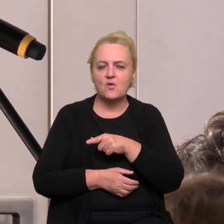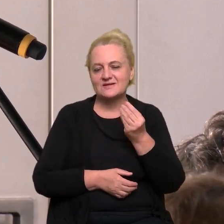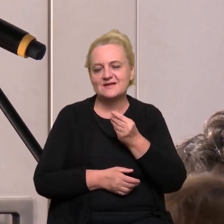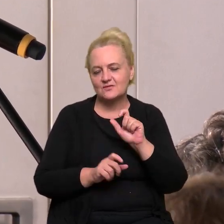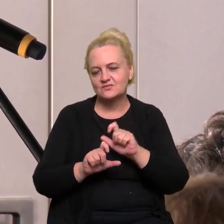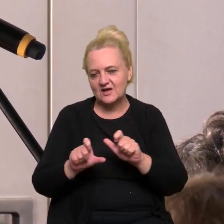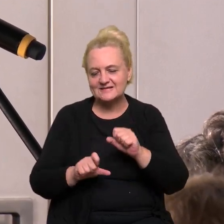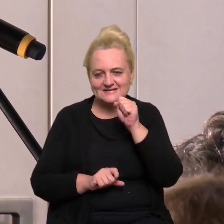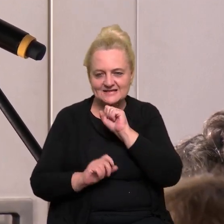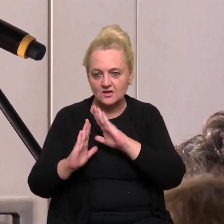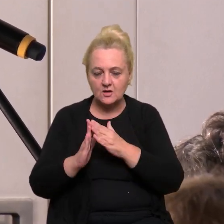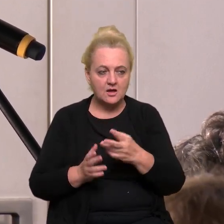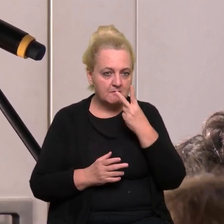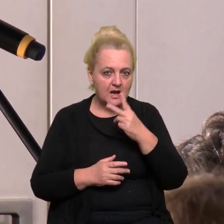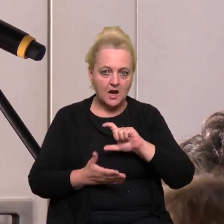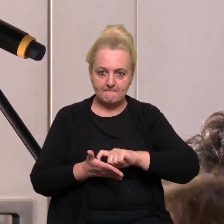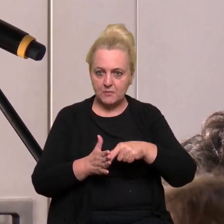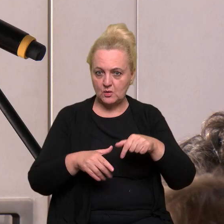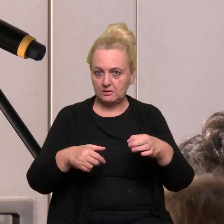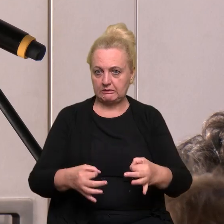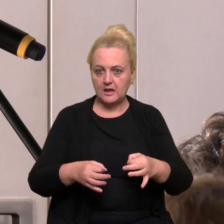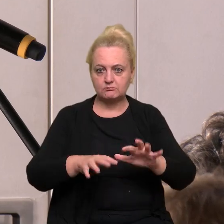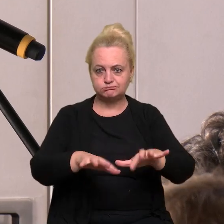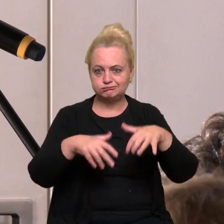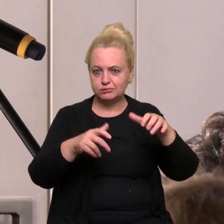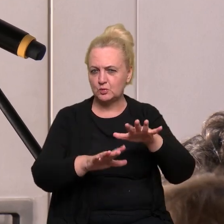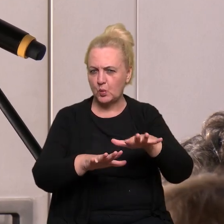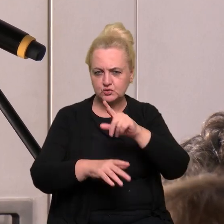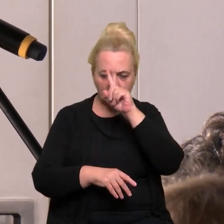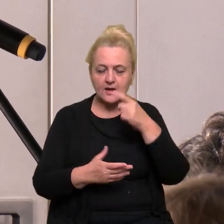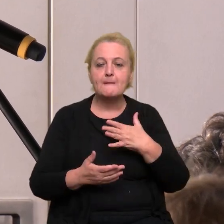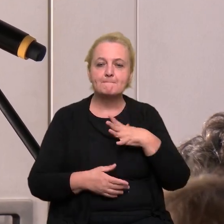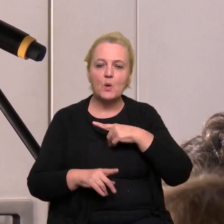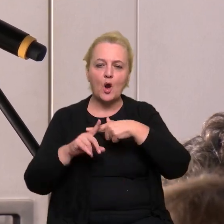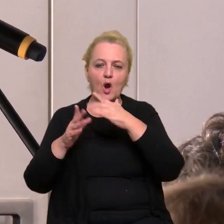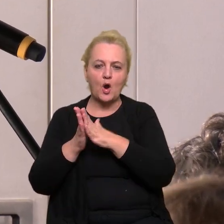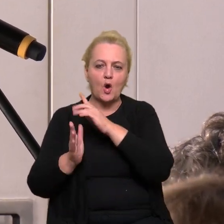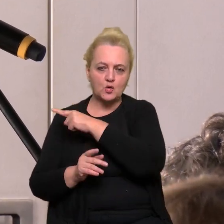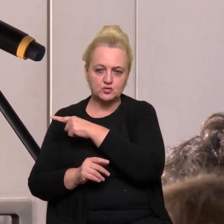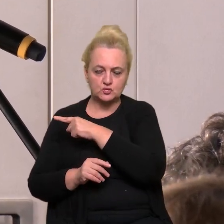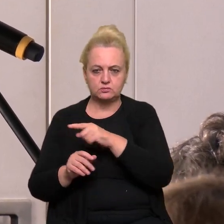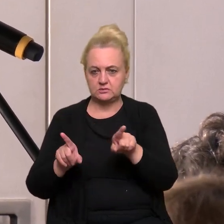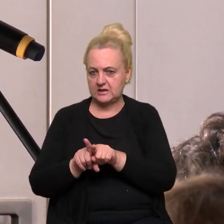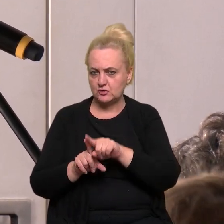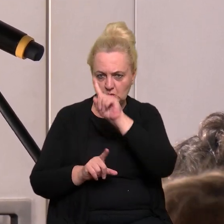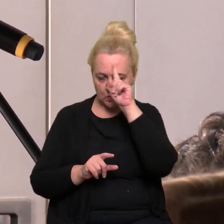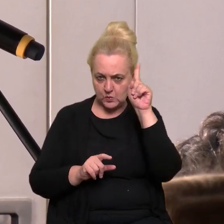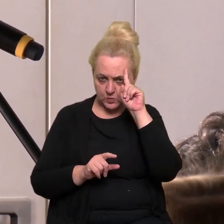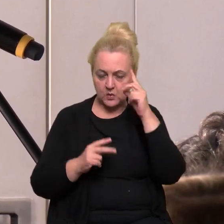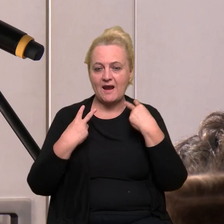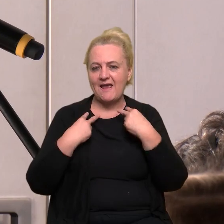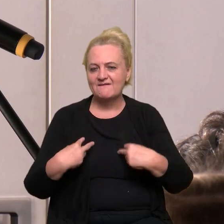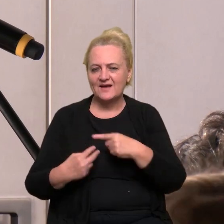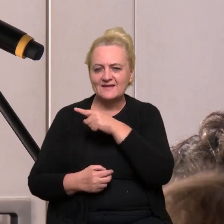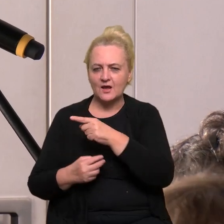i cieszę się, że pomieszczenie jest tak pełne. Byłyśmy też w kościele ewangelickim, mocno wypełnionym. Uważam, że to jest